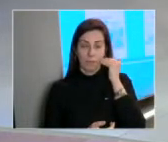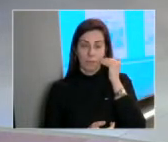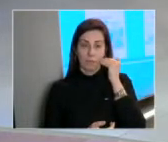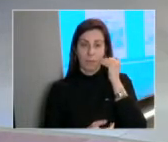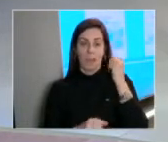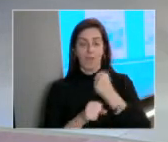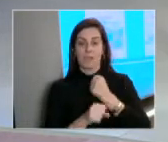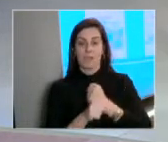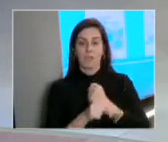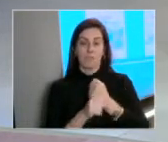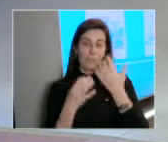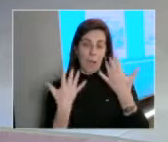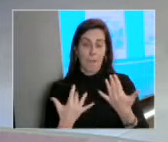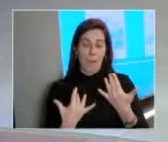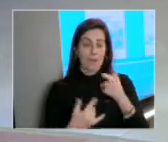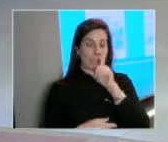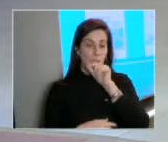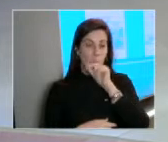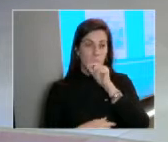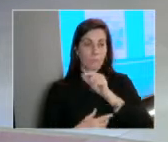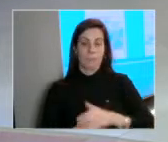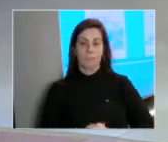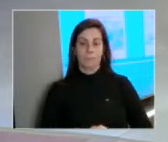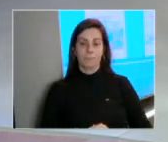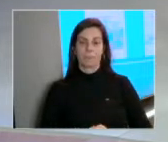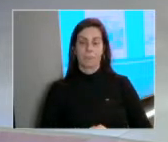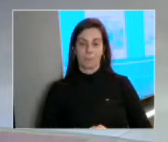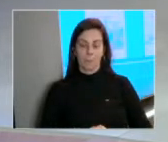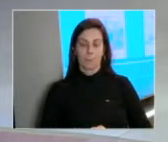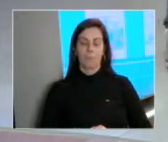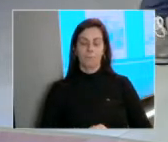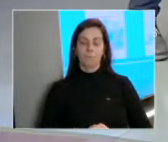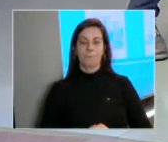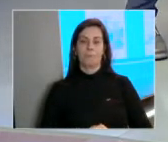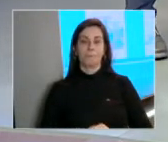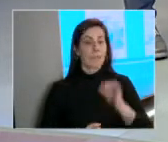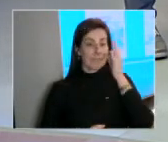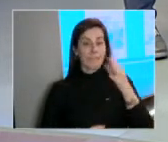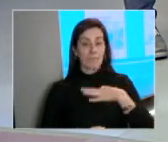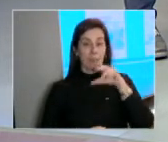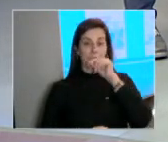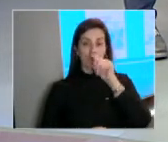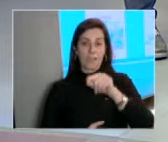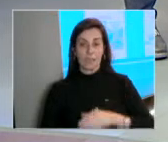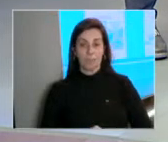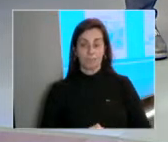הכנו לכם כמה לקט של מקבץ ציוצים ברשתות החברתיות. שימו לב לציוץ